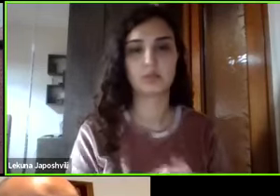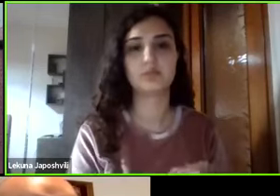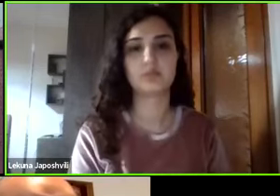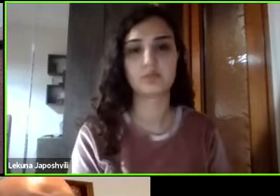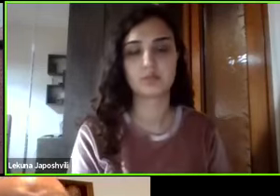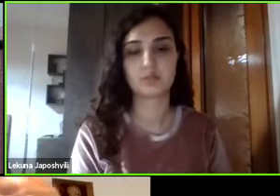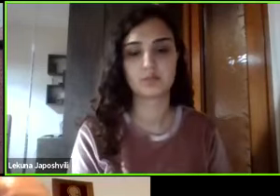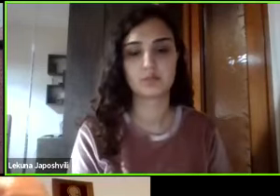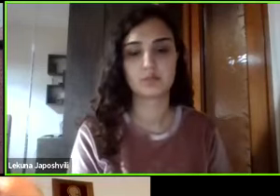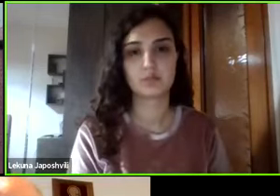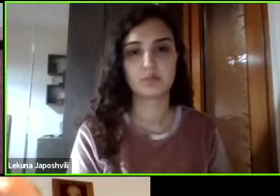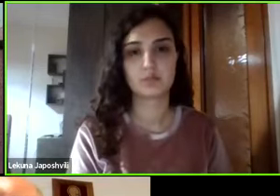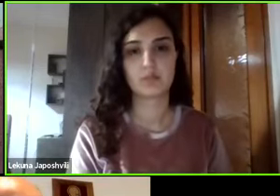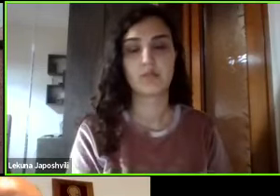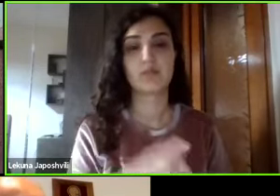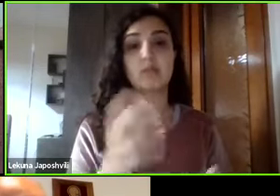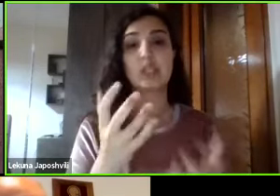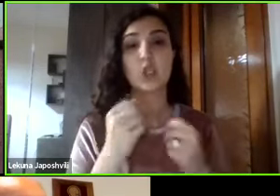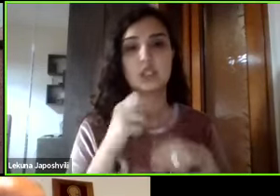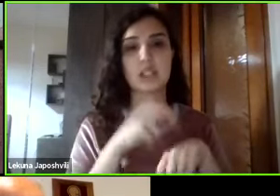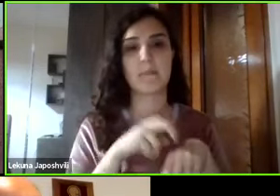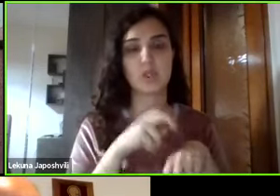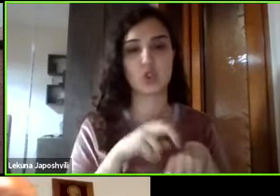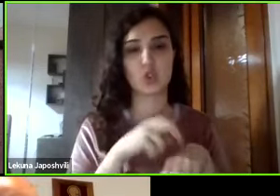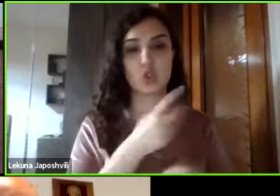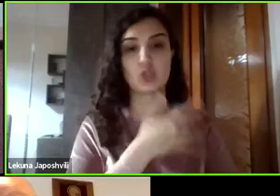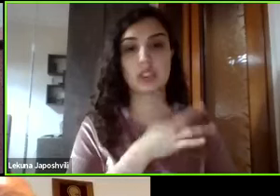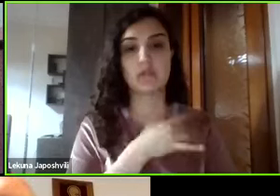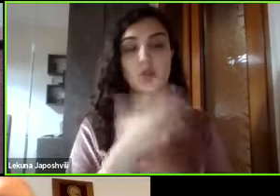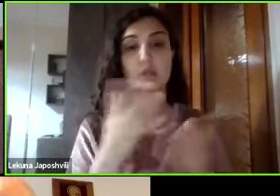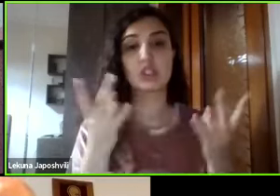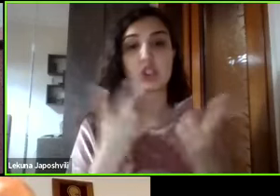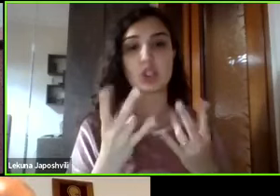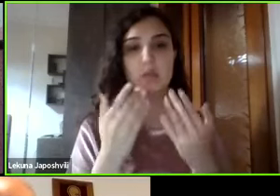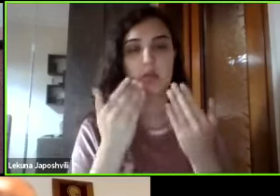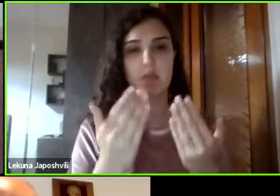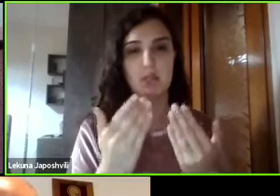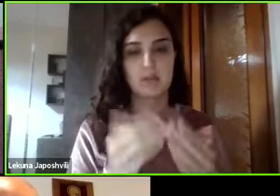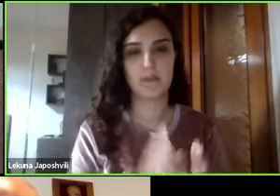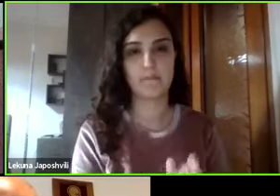მიცემს საშუალებას, რომ მიიღოს სამედიცინო სერვისი, რომელიც ჭირდებათ მათ შვილებს.